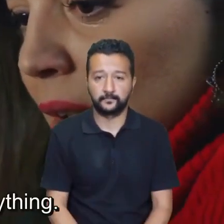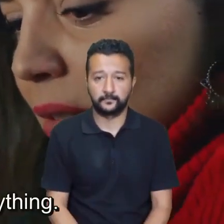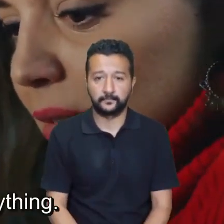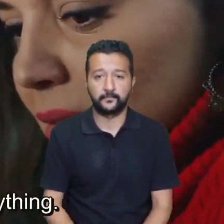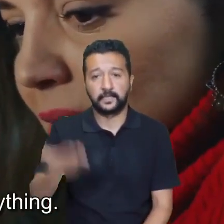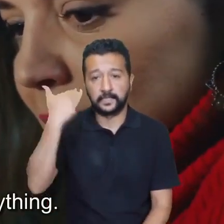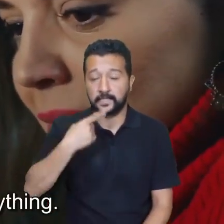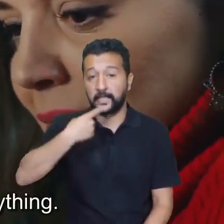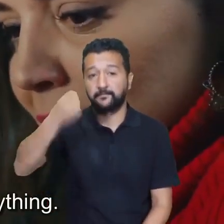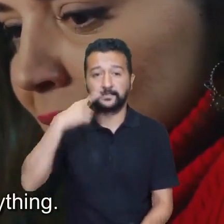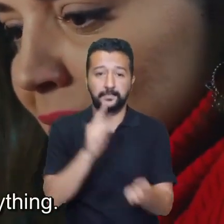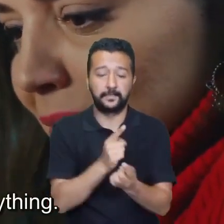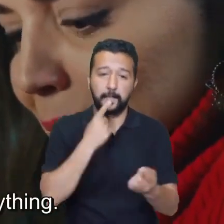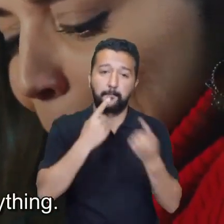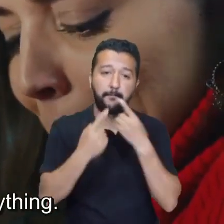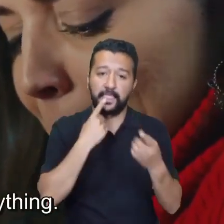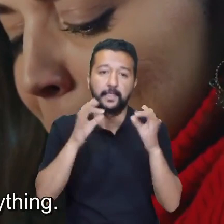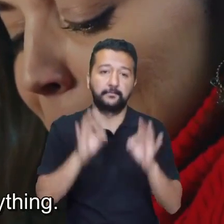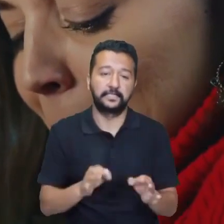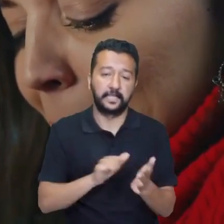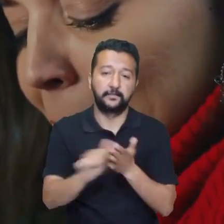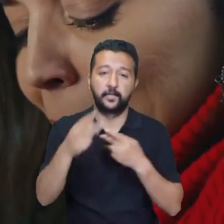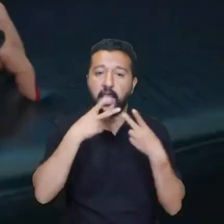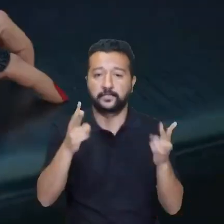yaşlı. Geçen sene karşılıklı itiraf ettik işte her şeyi.